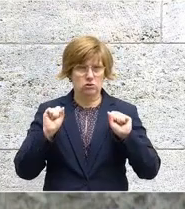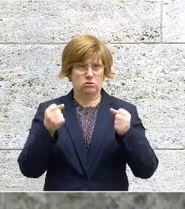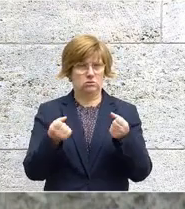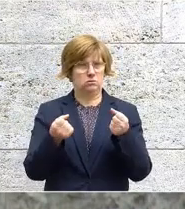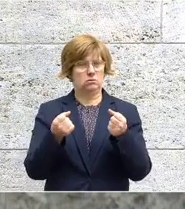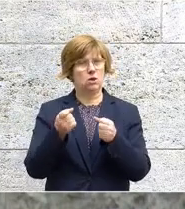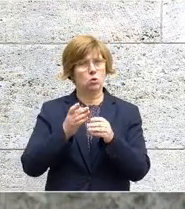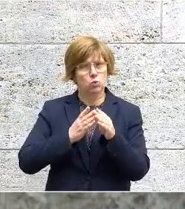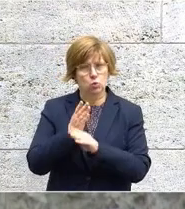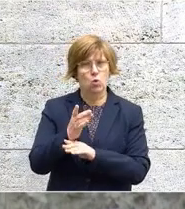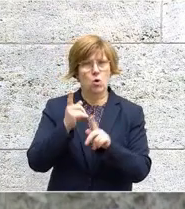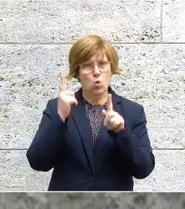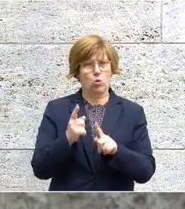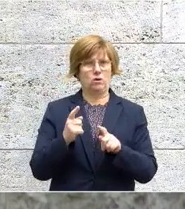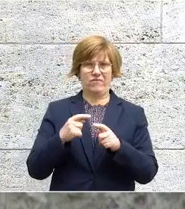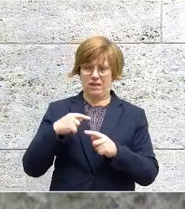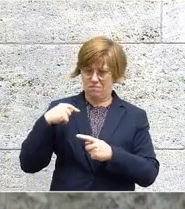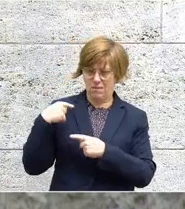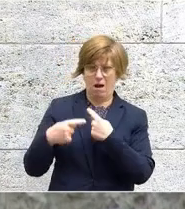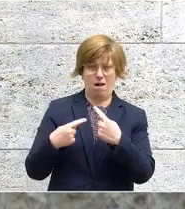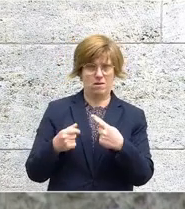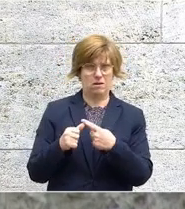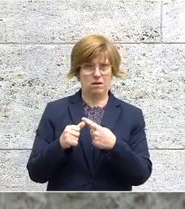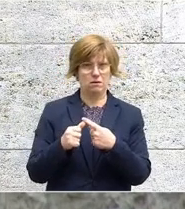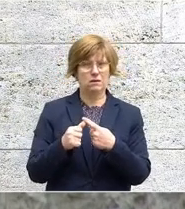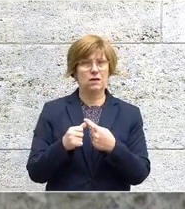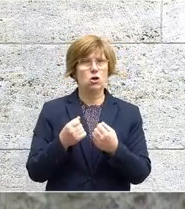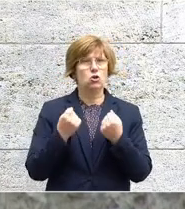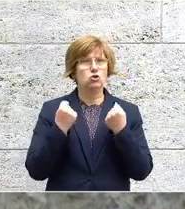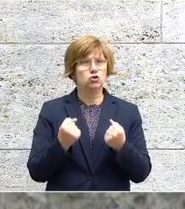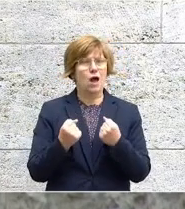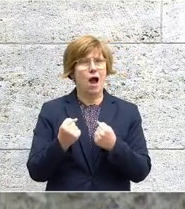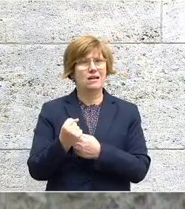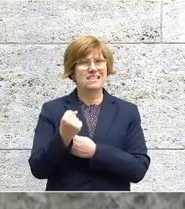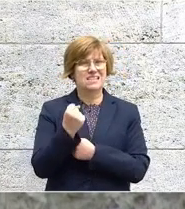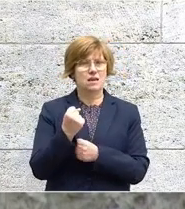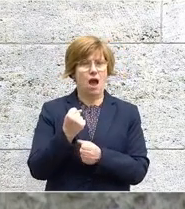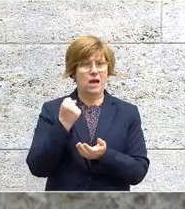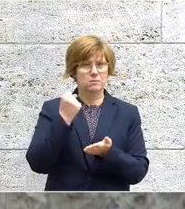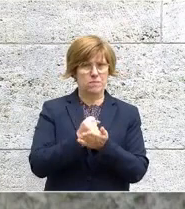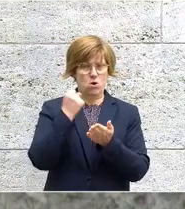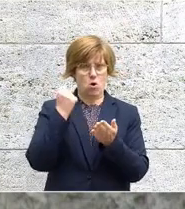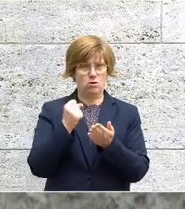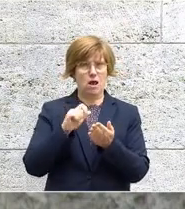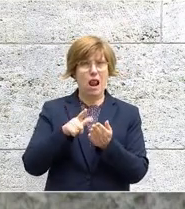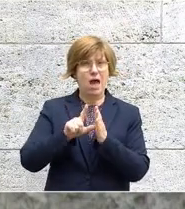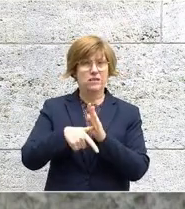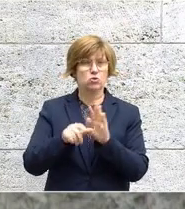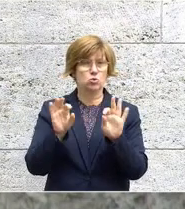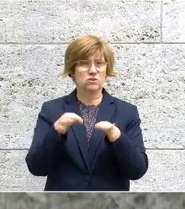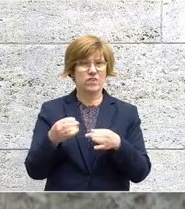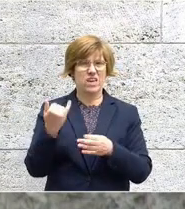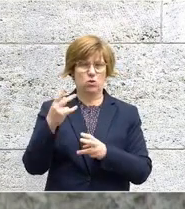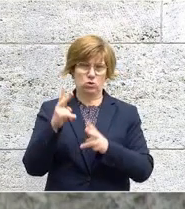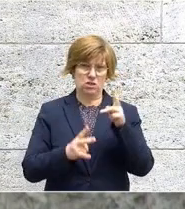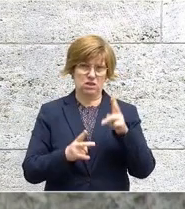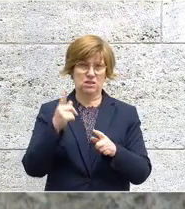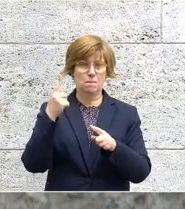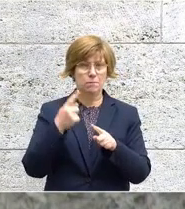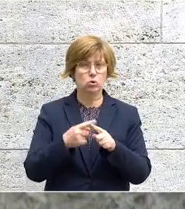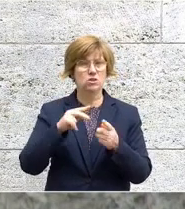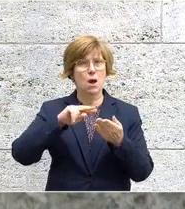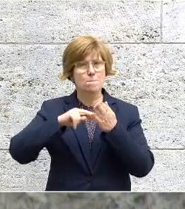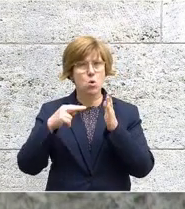durchsetzungsstark und nachhaltig. Mit starken Sicherheitsbehörden, einer leistungsfähigen Justiz und deutlichem